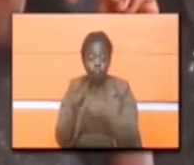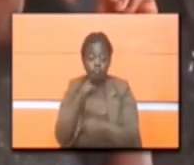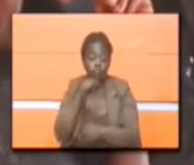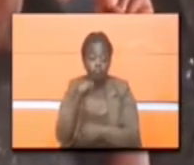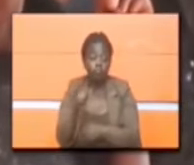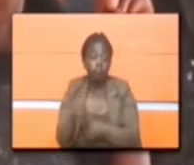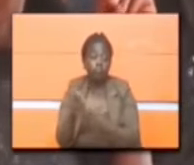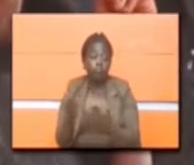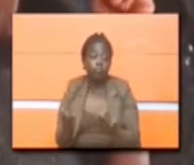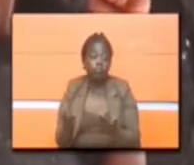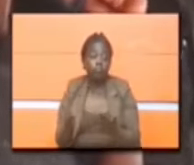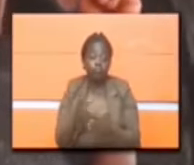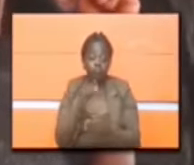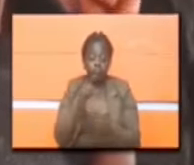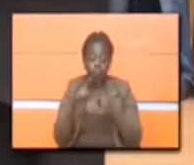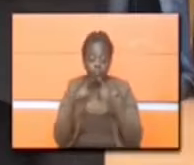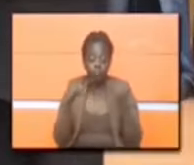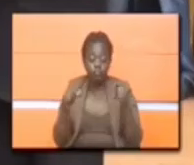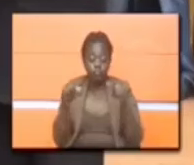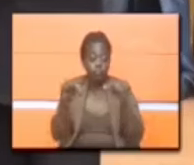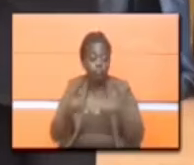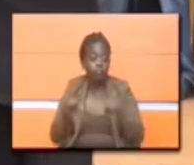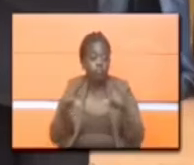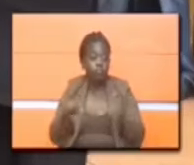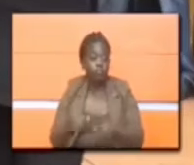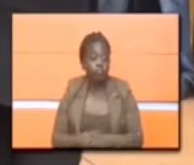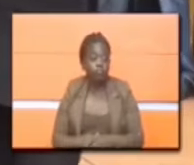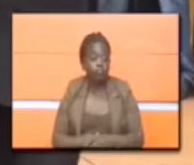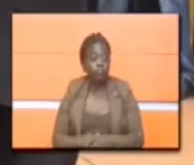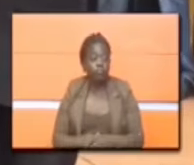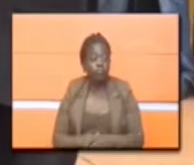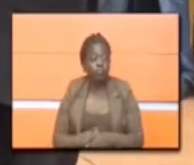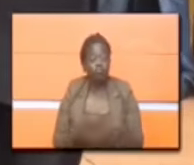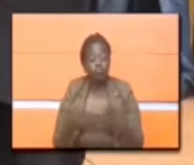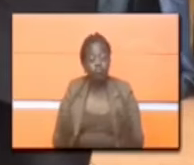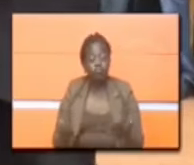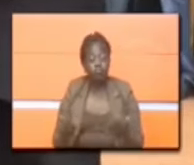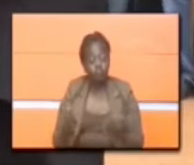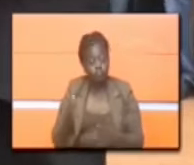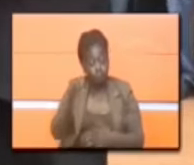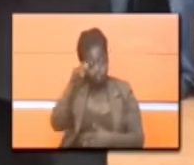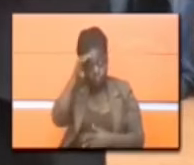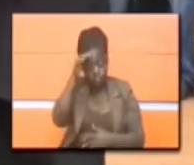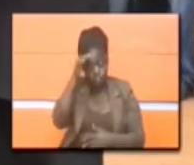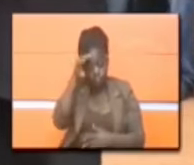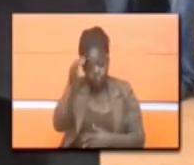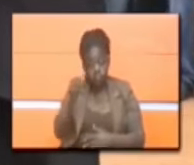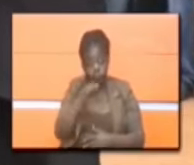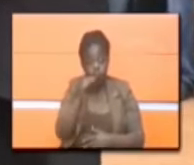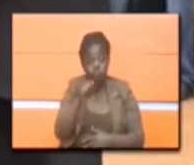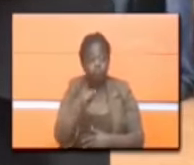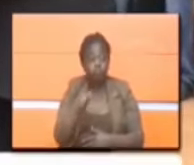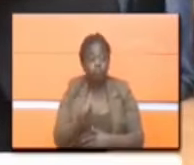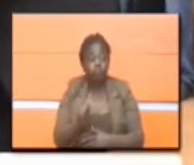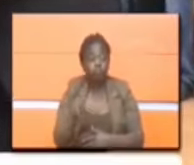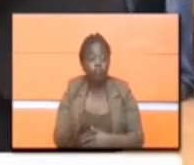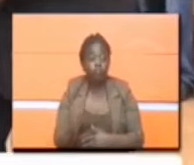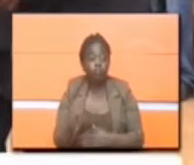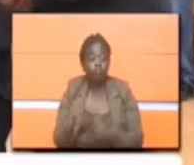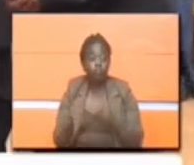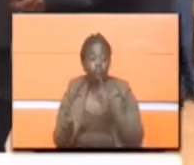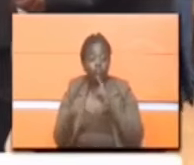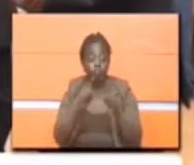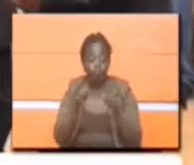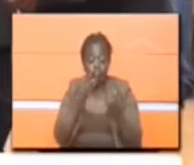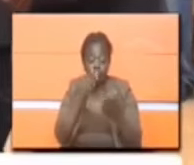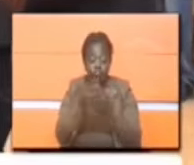kitaabwe yali amwogerera ebisongovu. Afande Narweiso abadde Muzeyi abaddamu amwogerako si